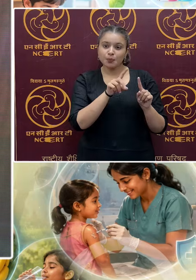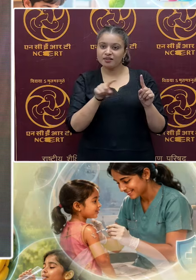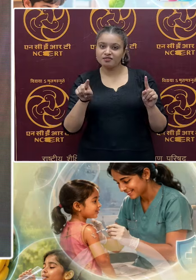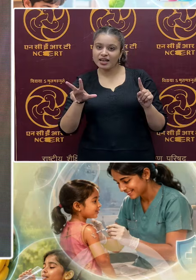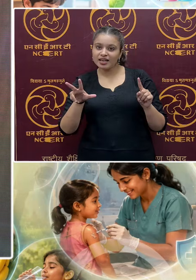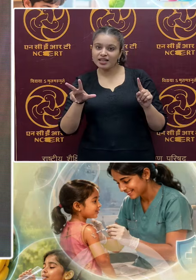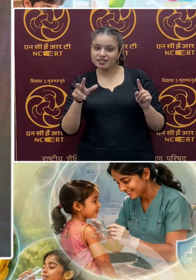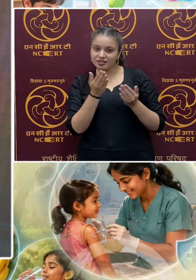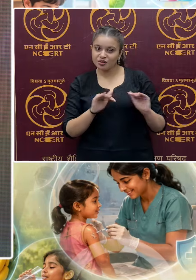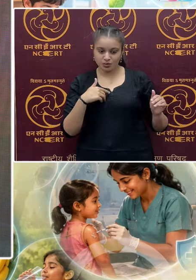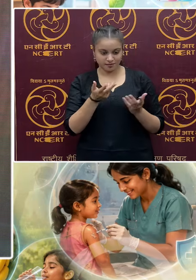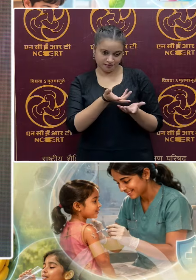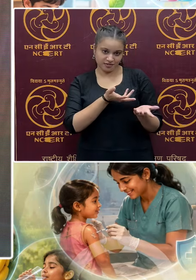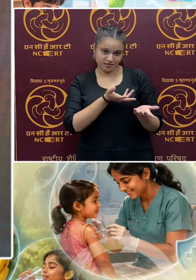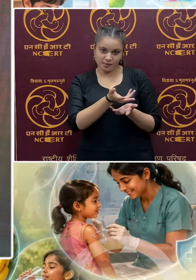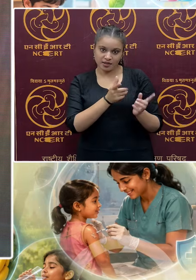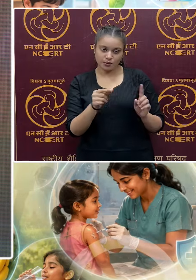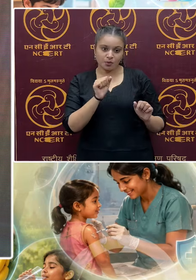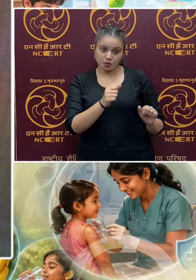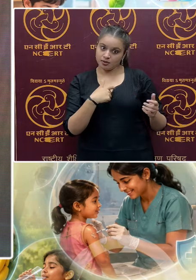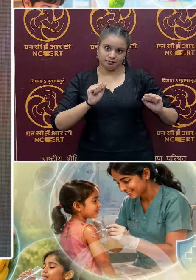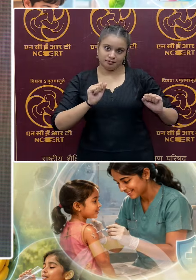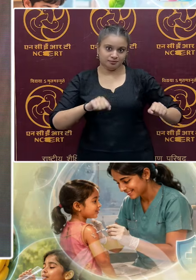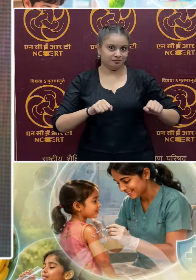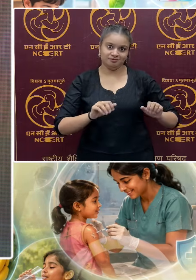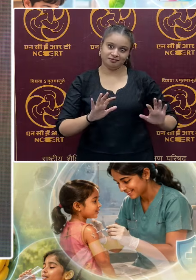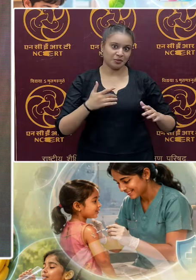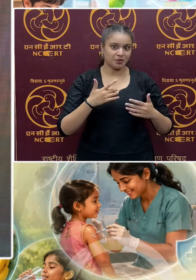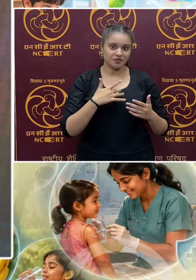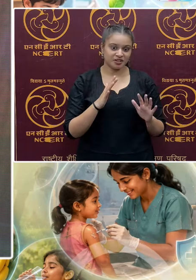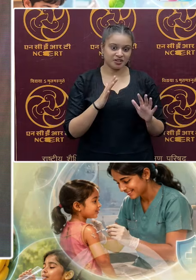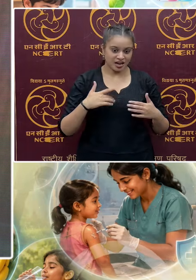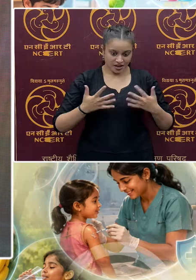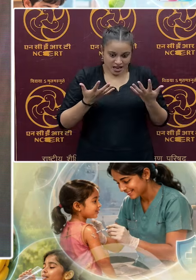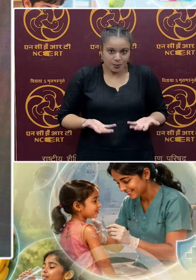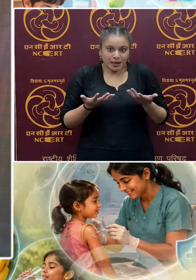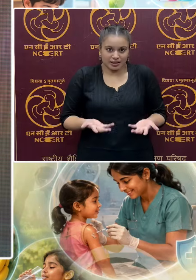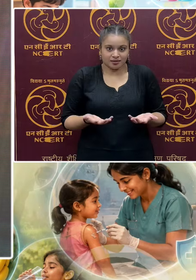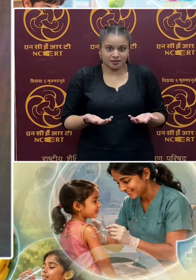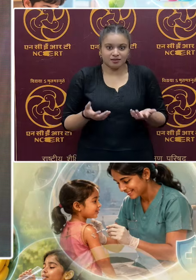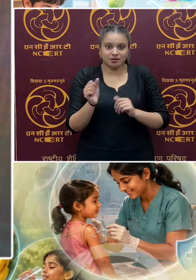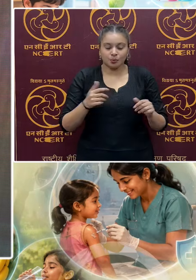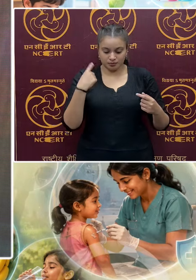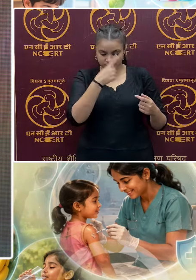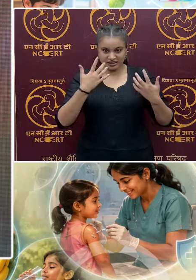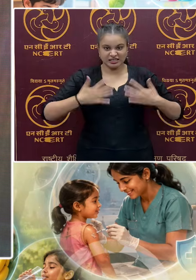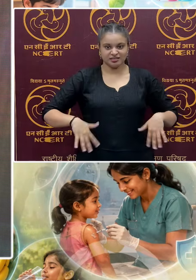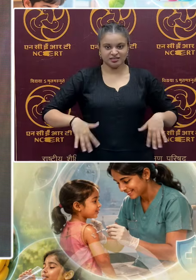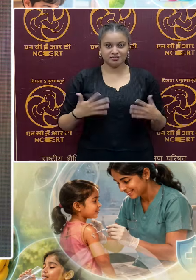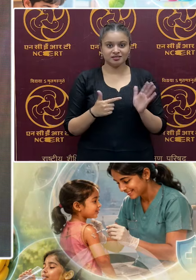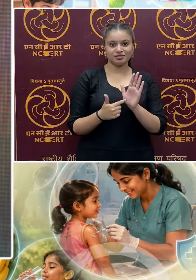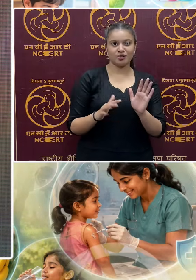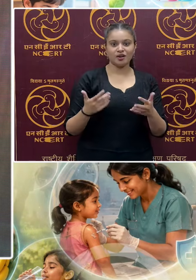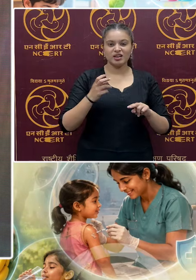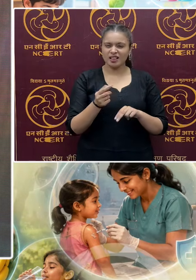किसी कन्वर्सेशन में बात करें तो दे आर वेरी कॉन्शियस अबाउट देयर वेट, how they look. So if there is